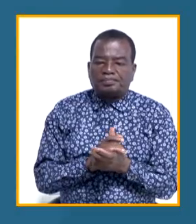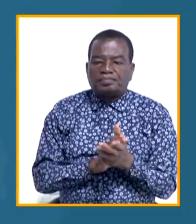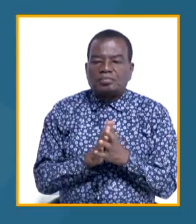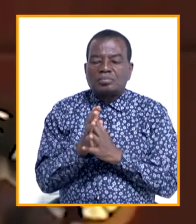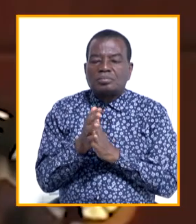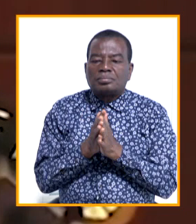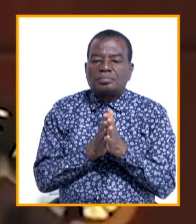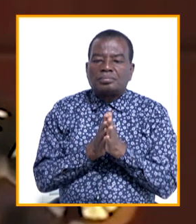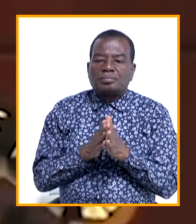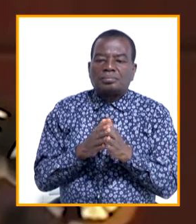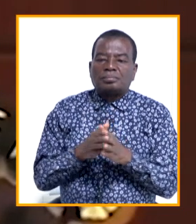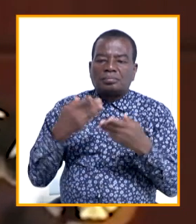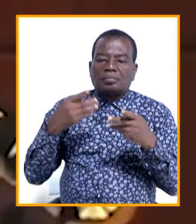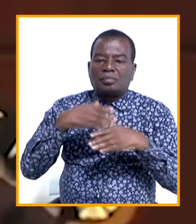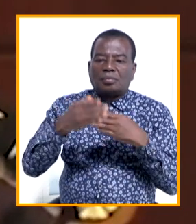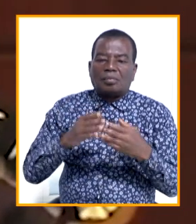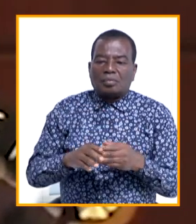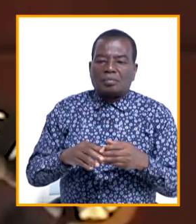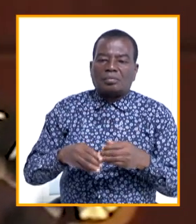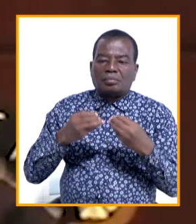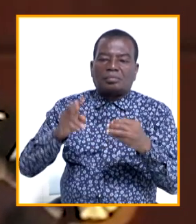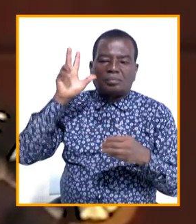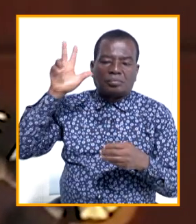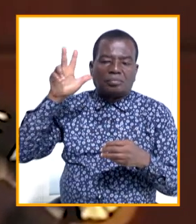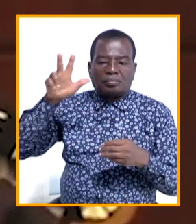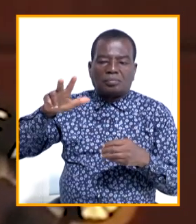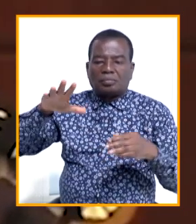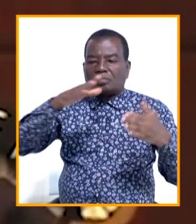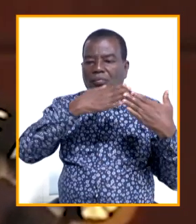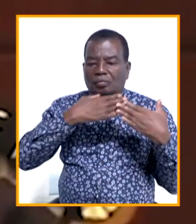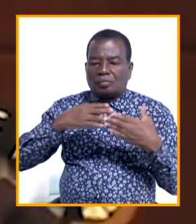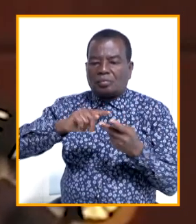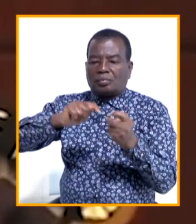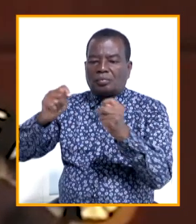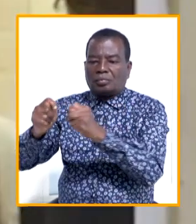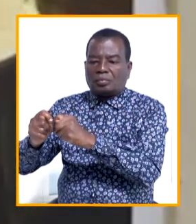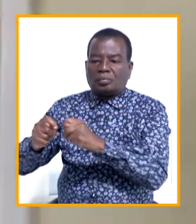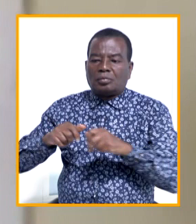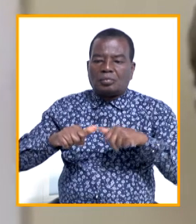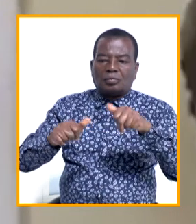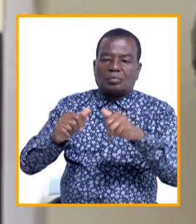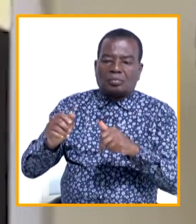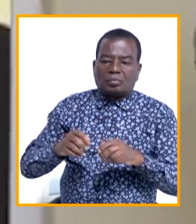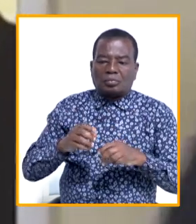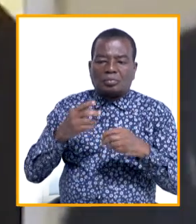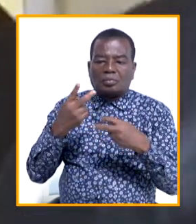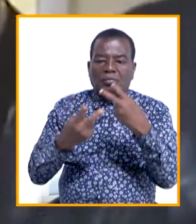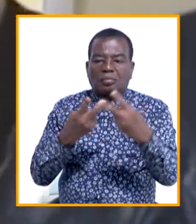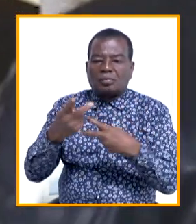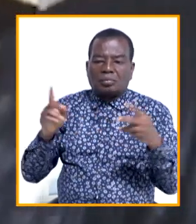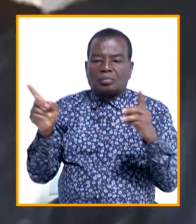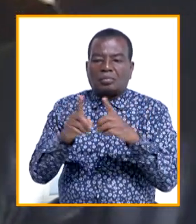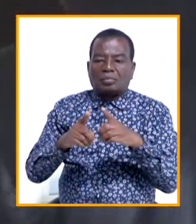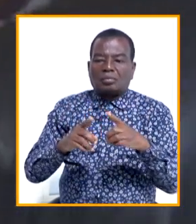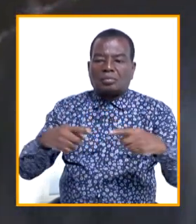Dialo après avoir prêté serment le chef de la transition bris oligin ngemba poursuit ses consultations il a rencontré